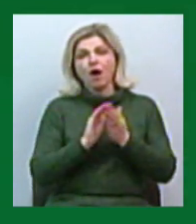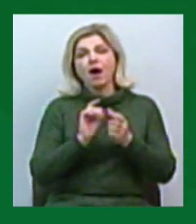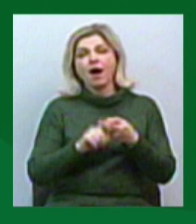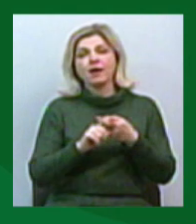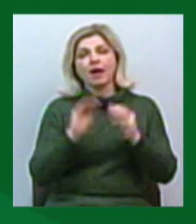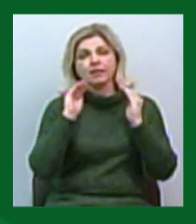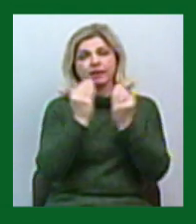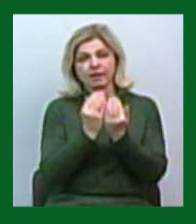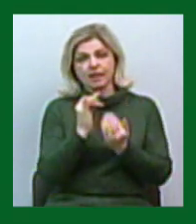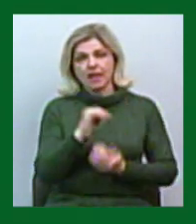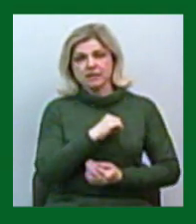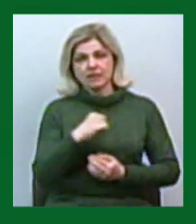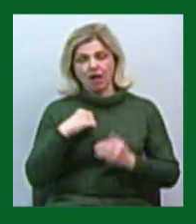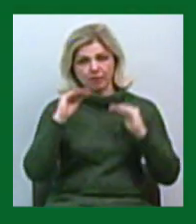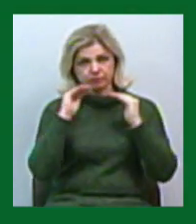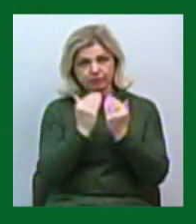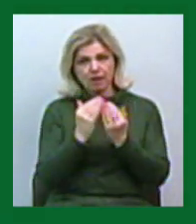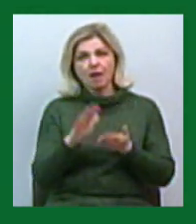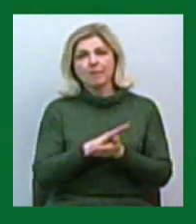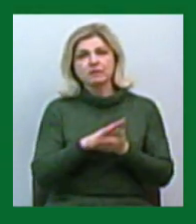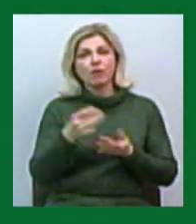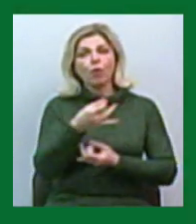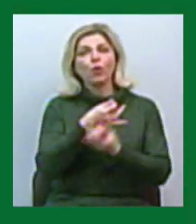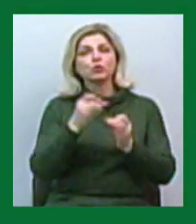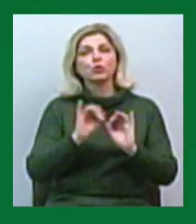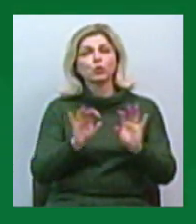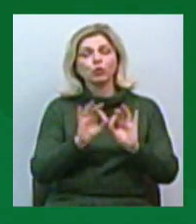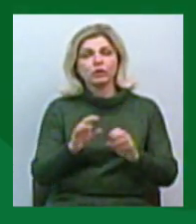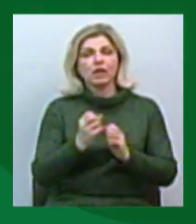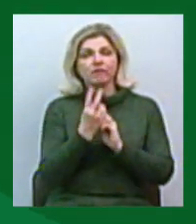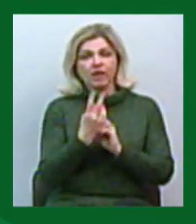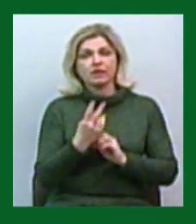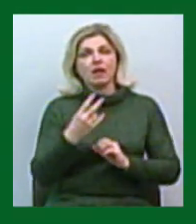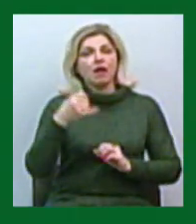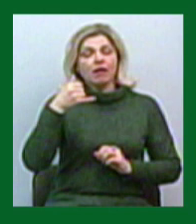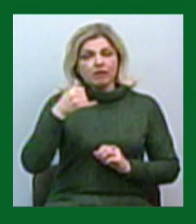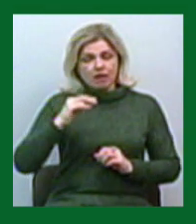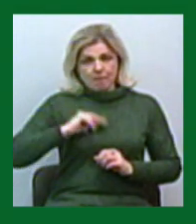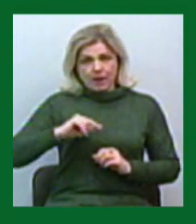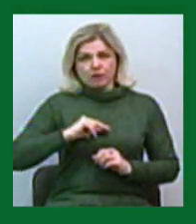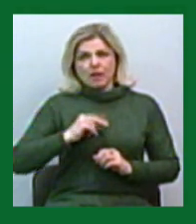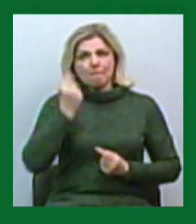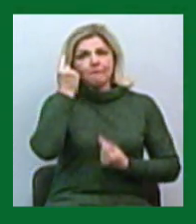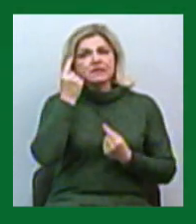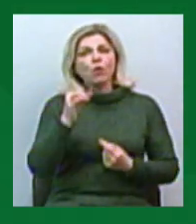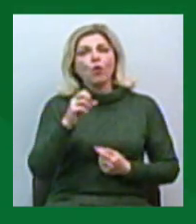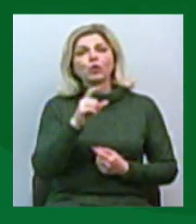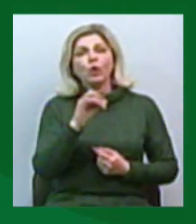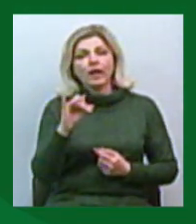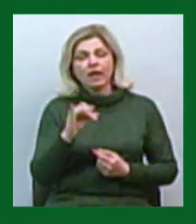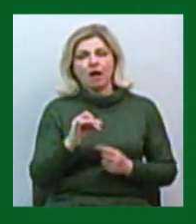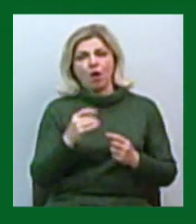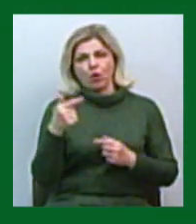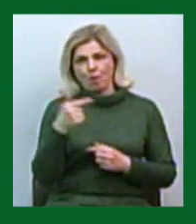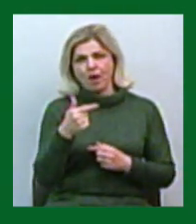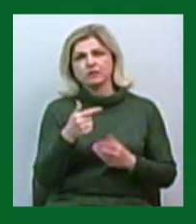і самоізоляції. Безкоштовно консультують абонентів 12 миколаївських практикуючих психологів громадянського